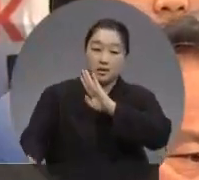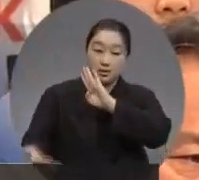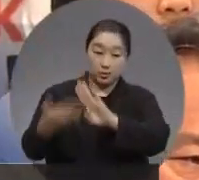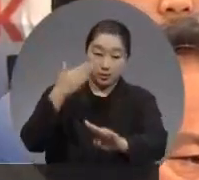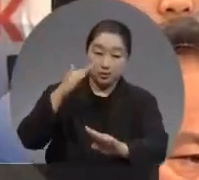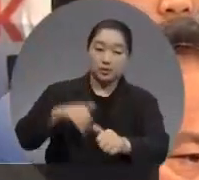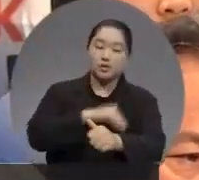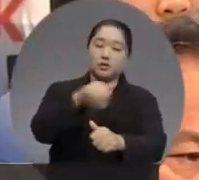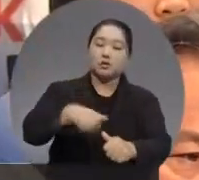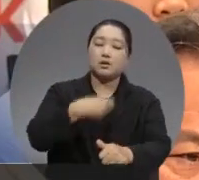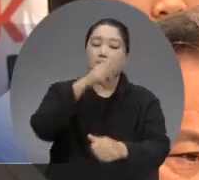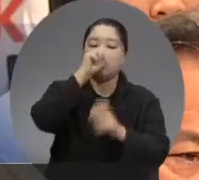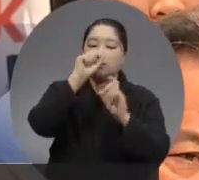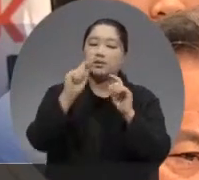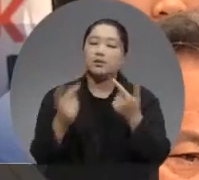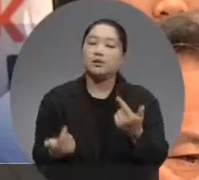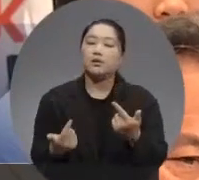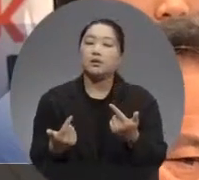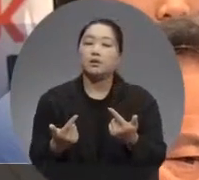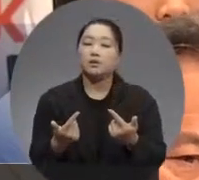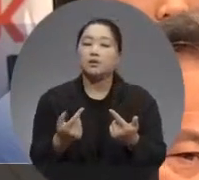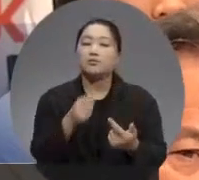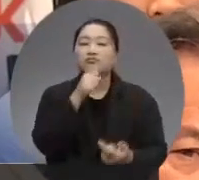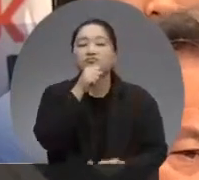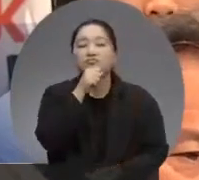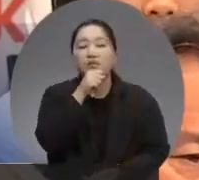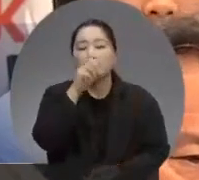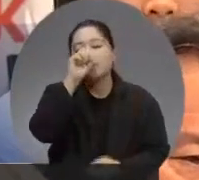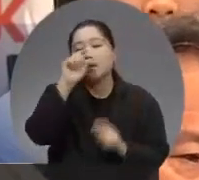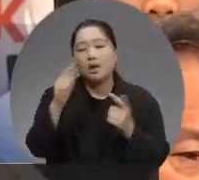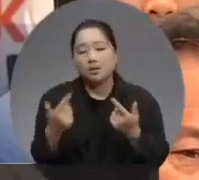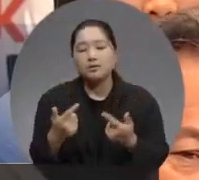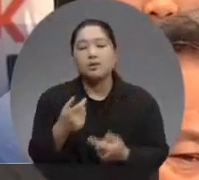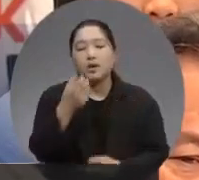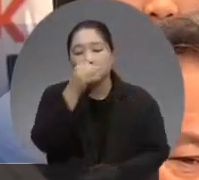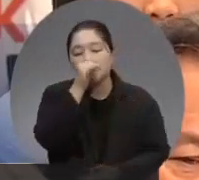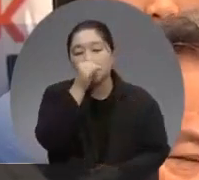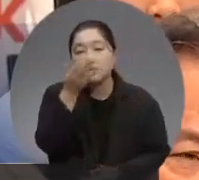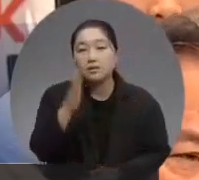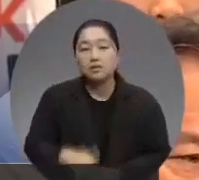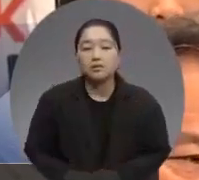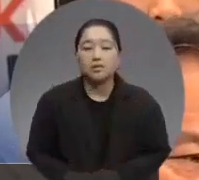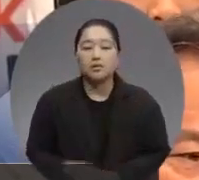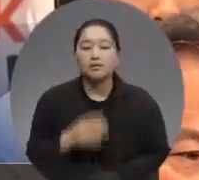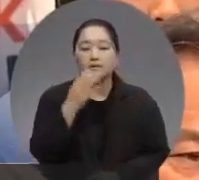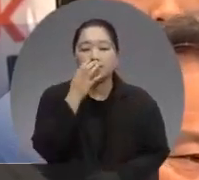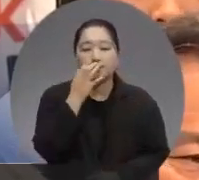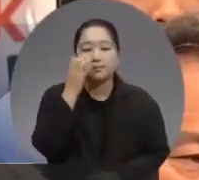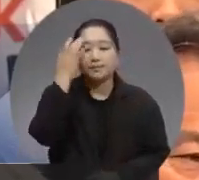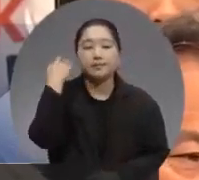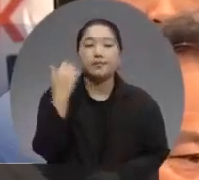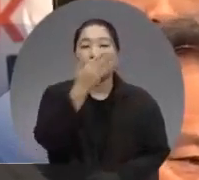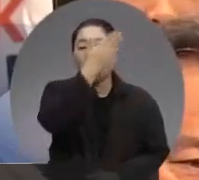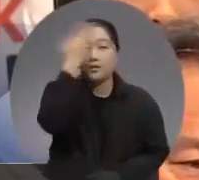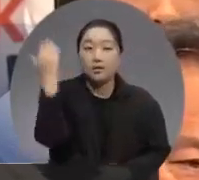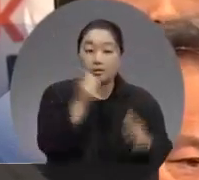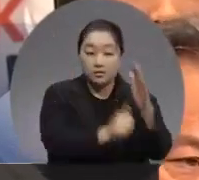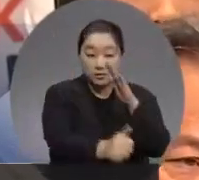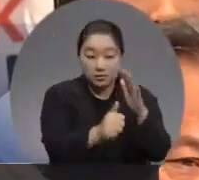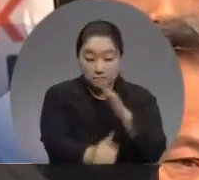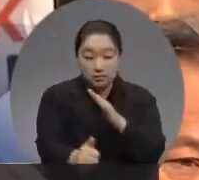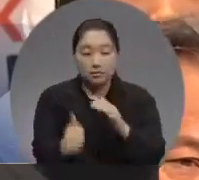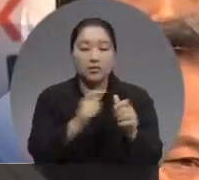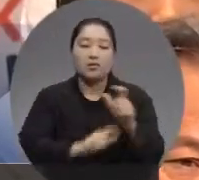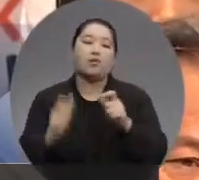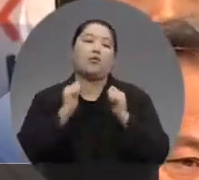상황에 있어서 좋지 못한 성적을 조금씩 보였지만 그만큼